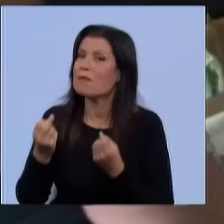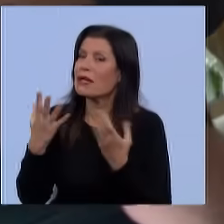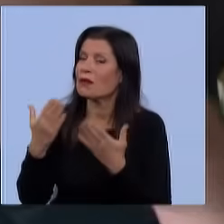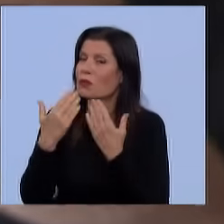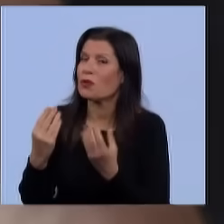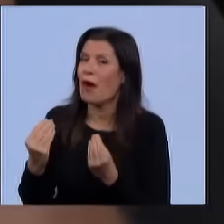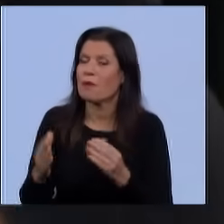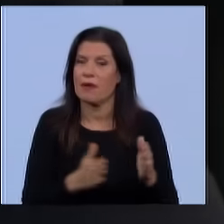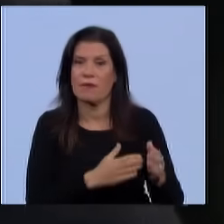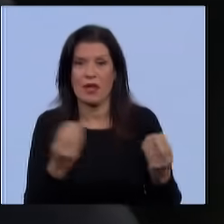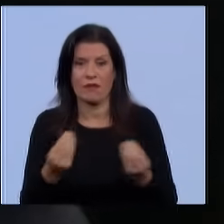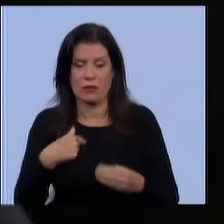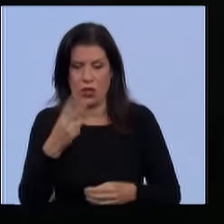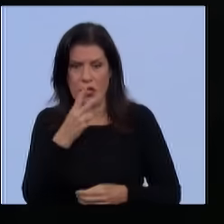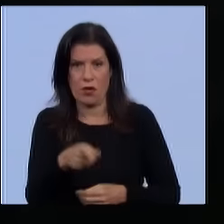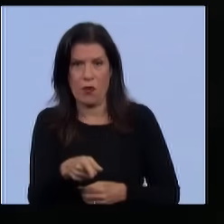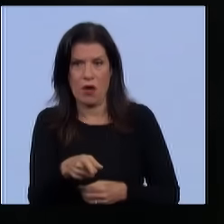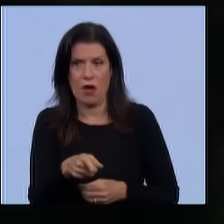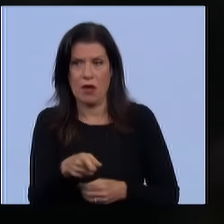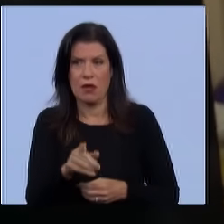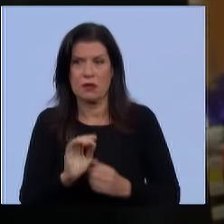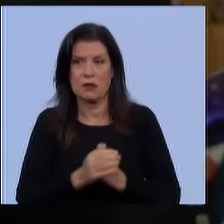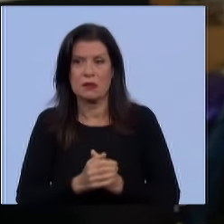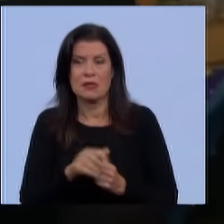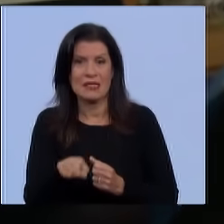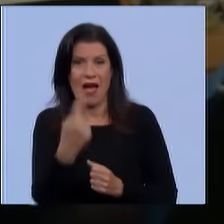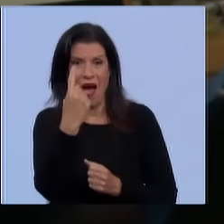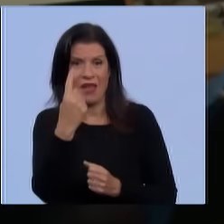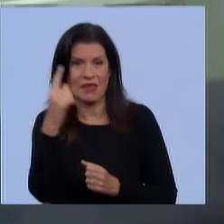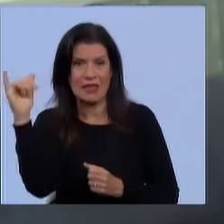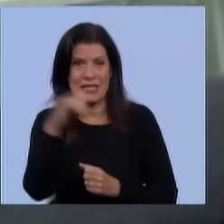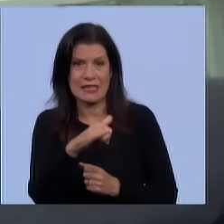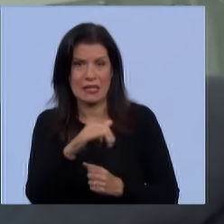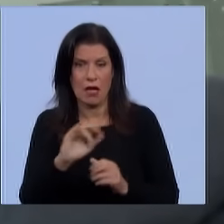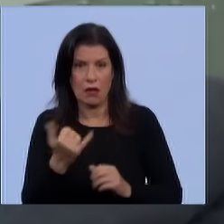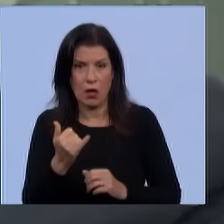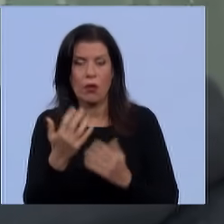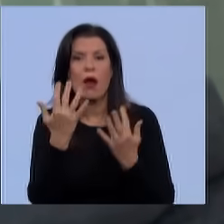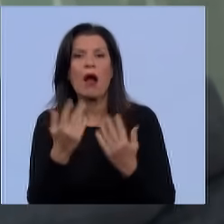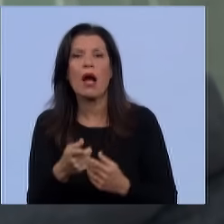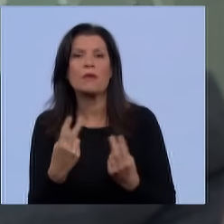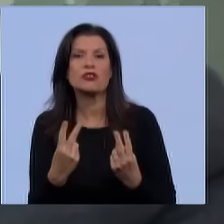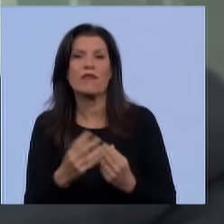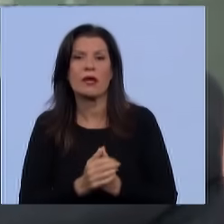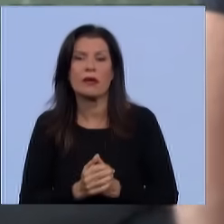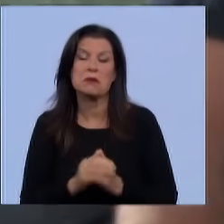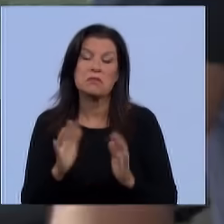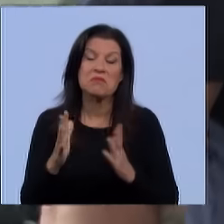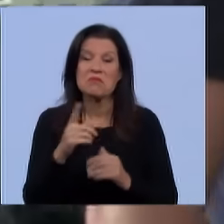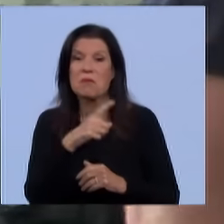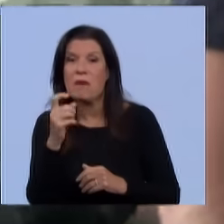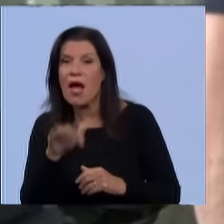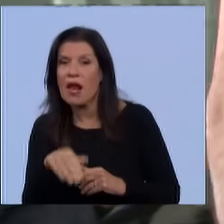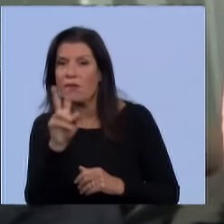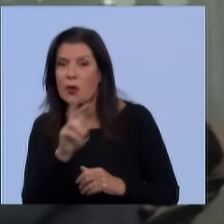כאן, רק מה שיש לכם פה סחורה של הגיע בטיסה אחת. אוקיי. כמה זה שווה? 120 אלף דולר. אם היית צריכים לשלם